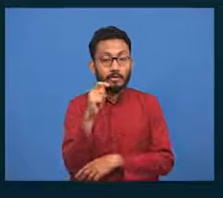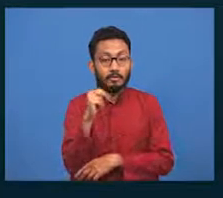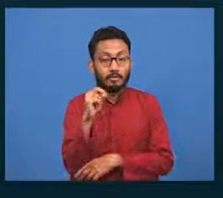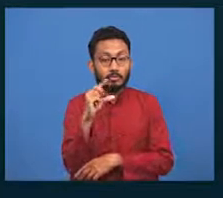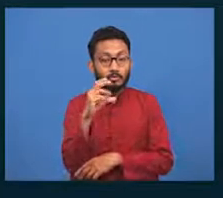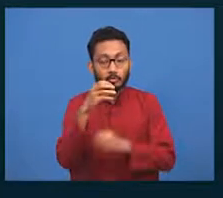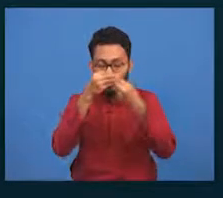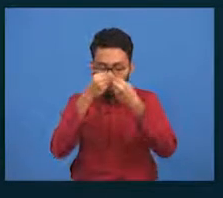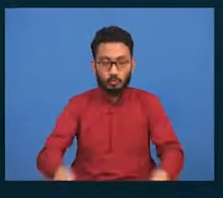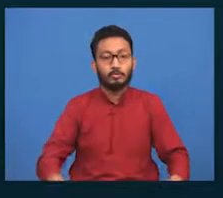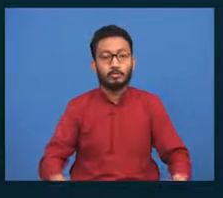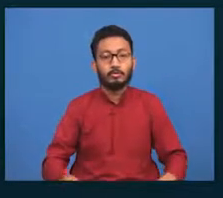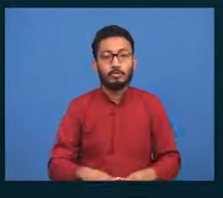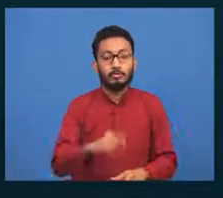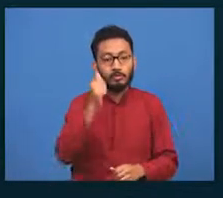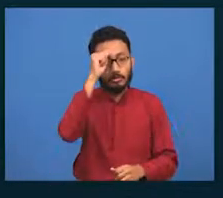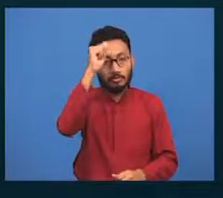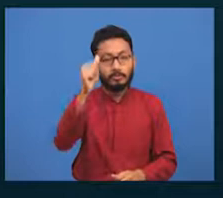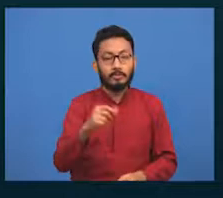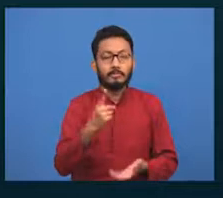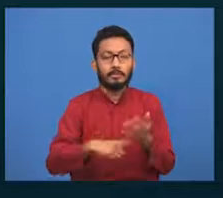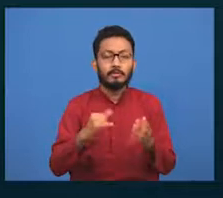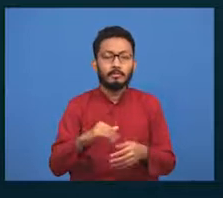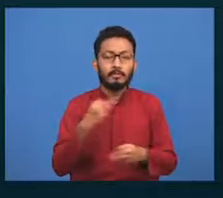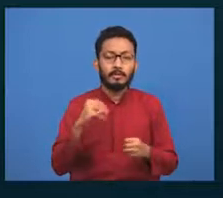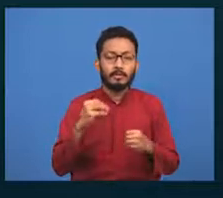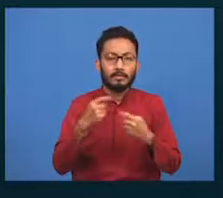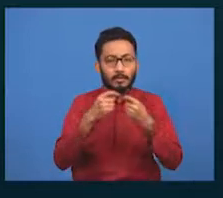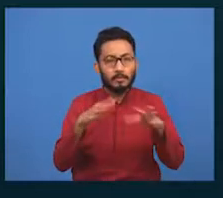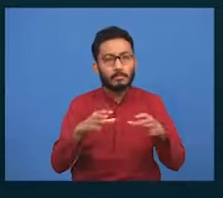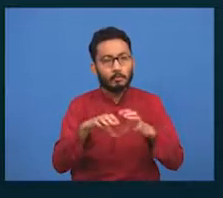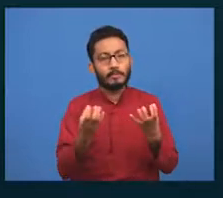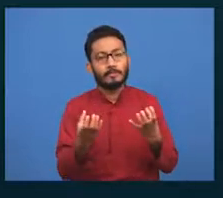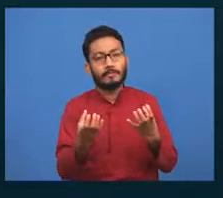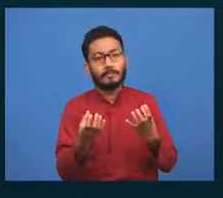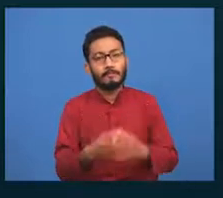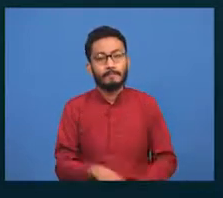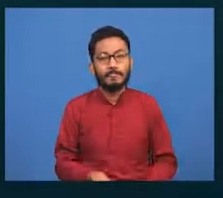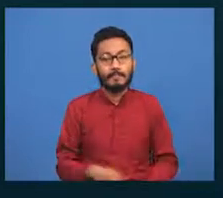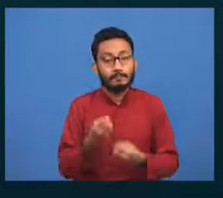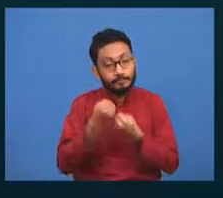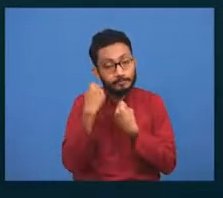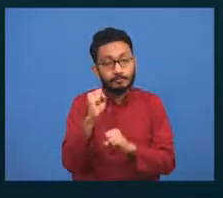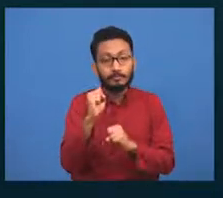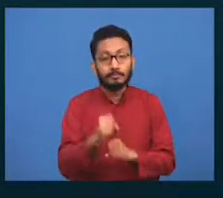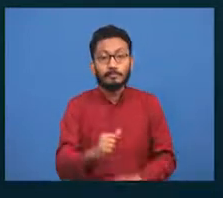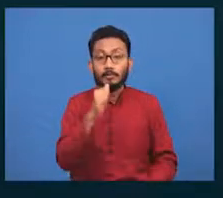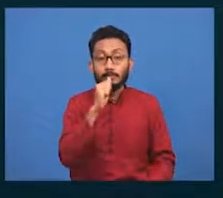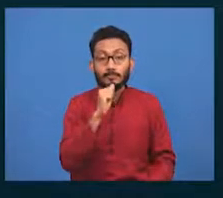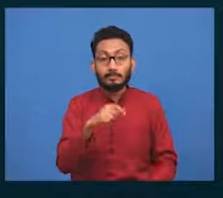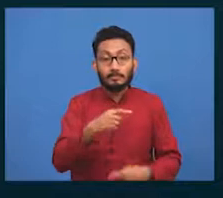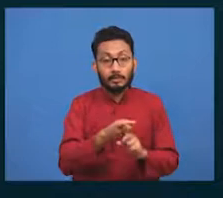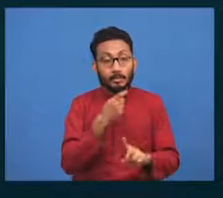disebabkan apa yang telah mereka usahakan. Bagi mereka disediakan minuman daripada air panas